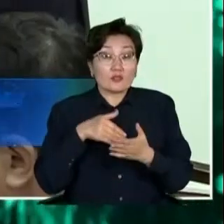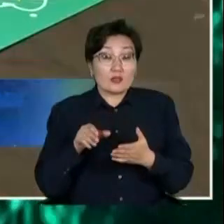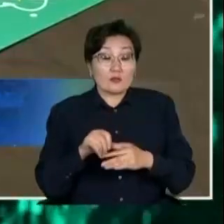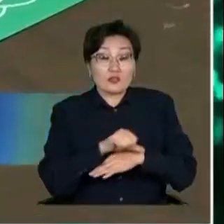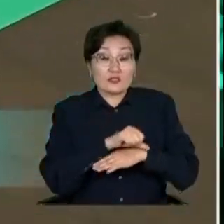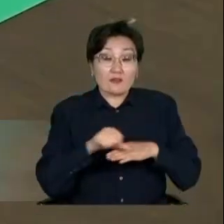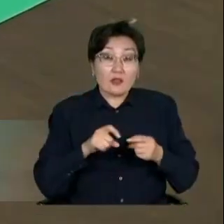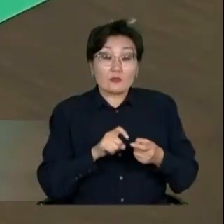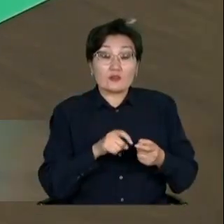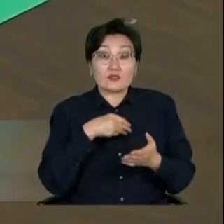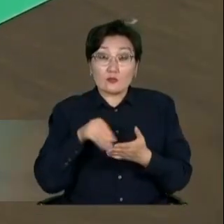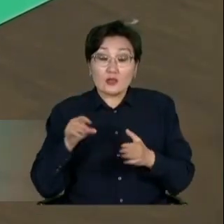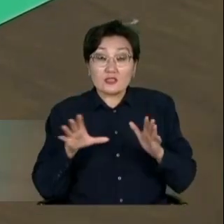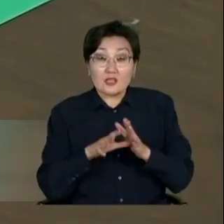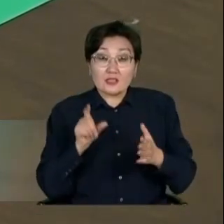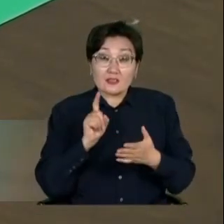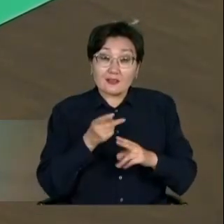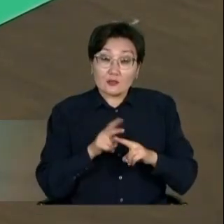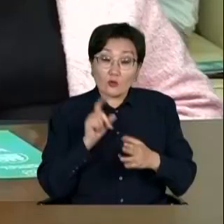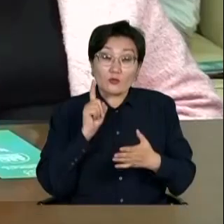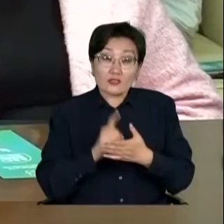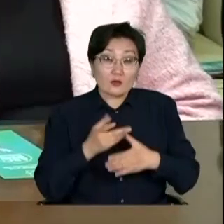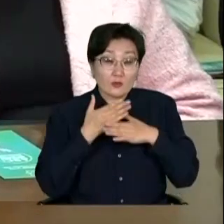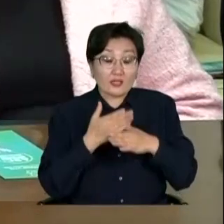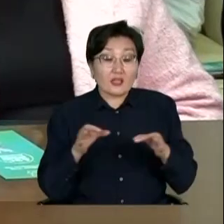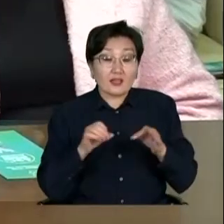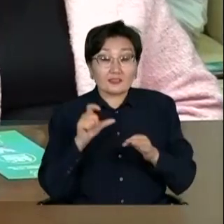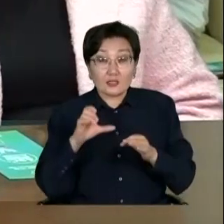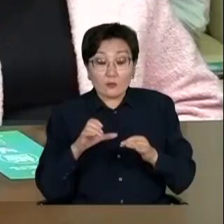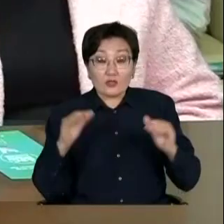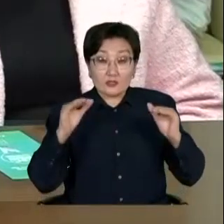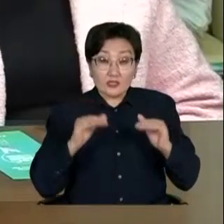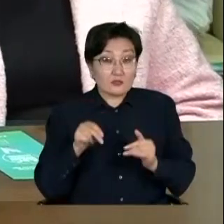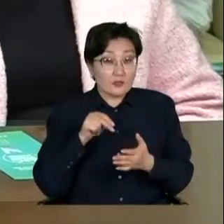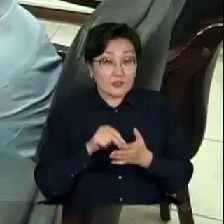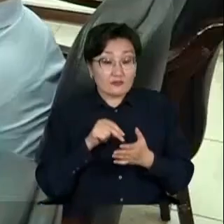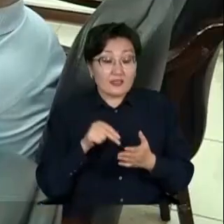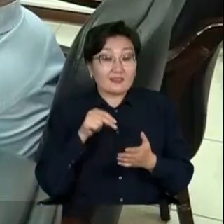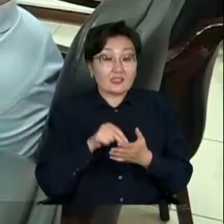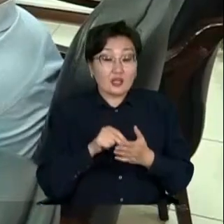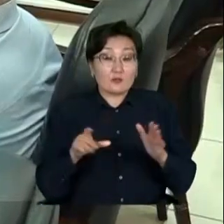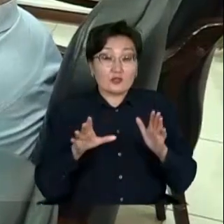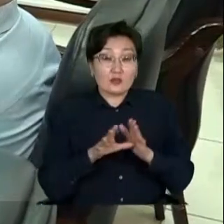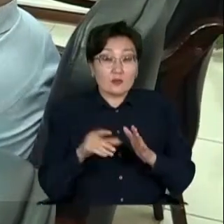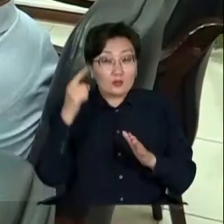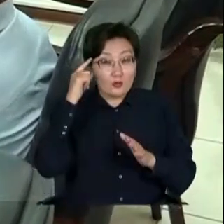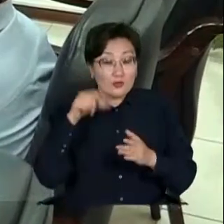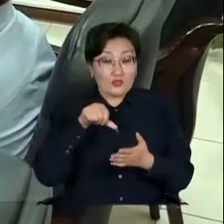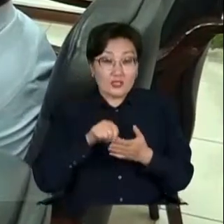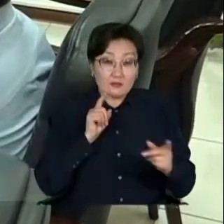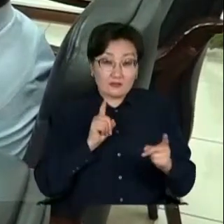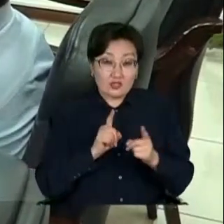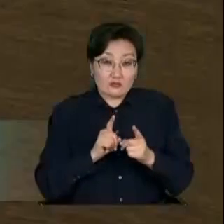импорта электричества, которому должна поспособствовать атомная станция, снизит и цены на тарифы, считают участники